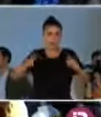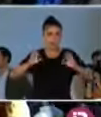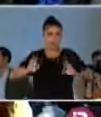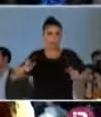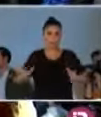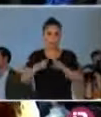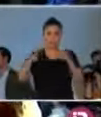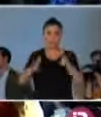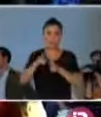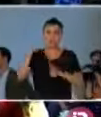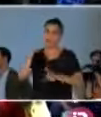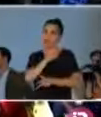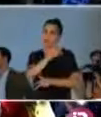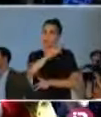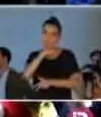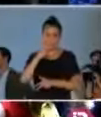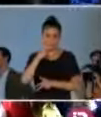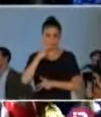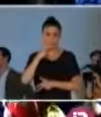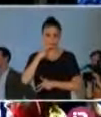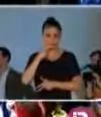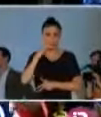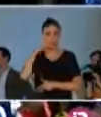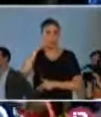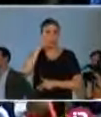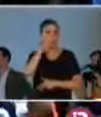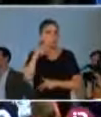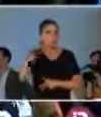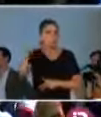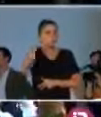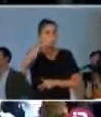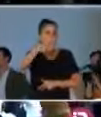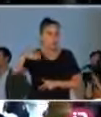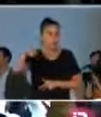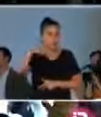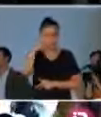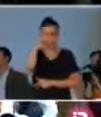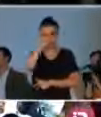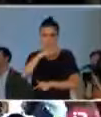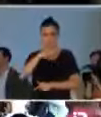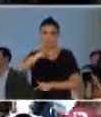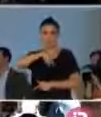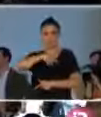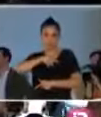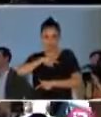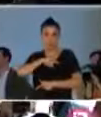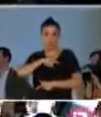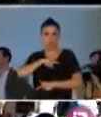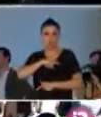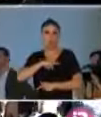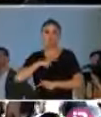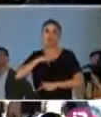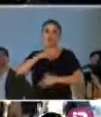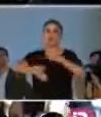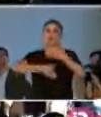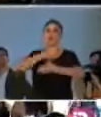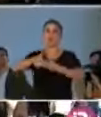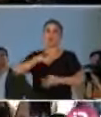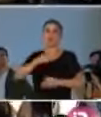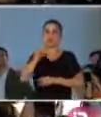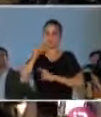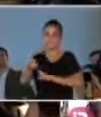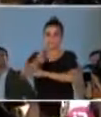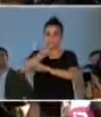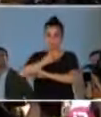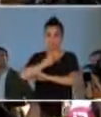que s'uneix davant cada repte, el poble ecologista que sap que el nostre demà només existeix tenint cura al medi ambient.